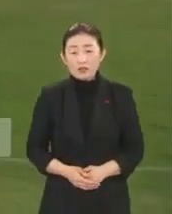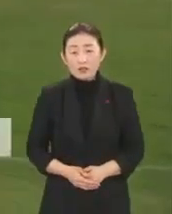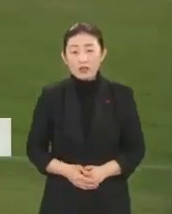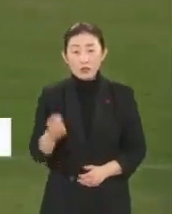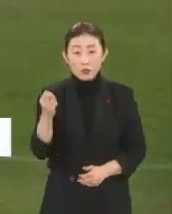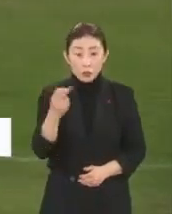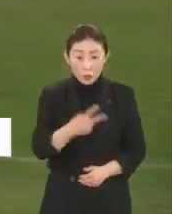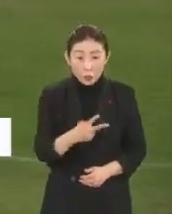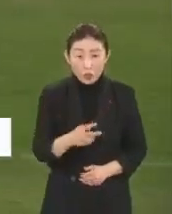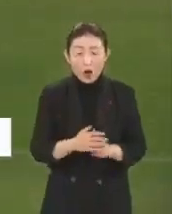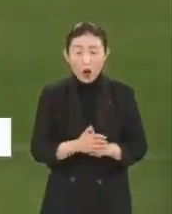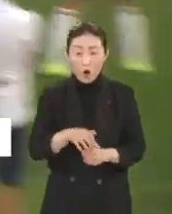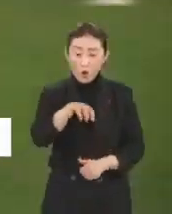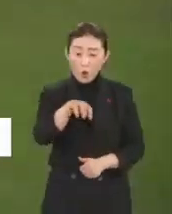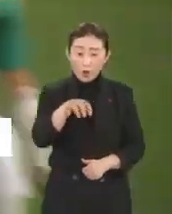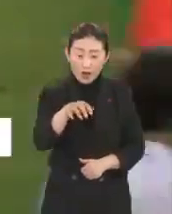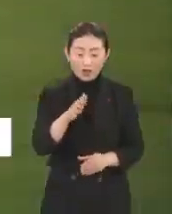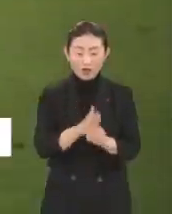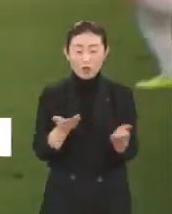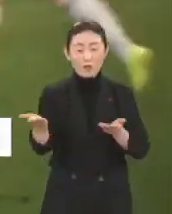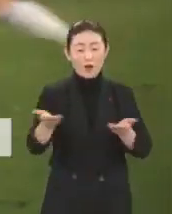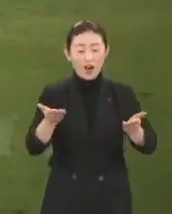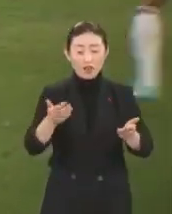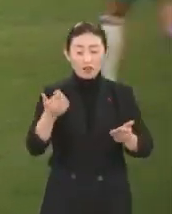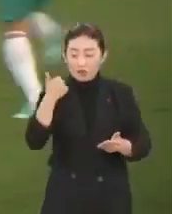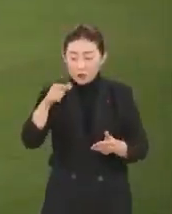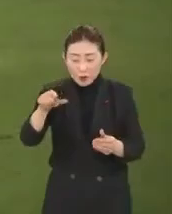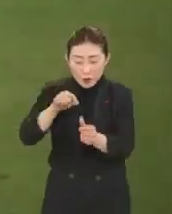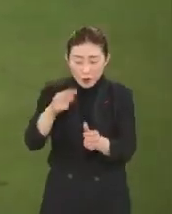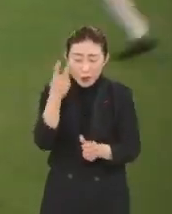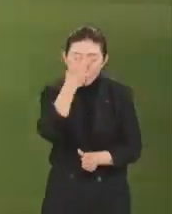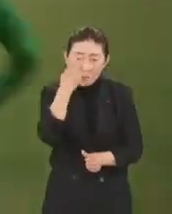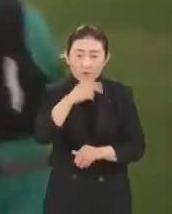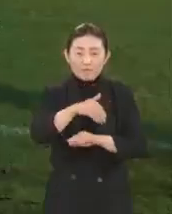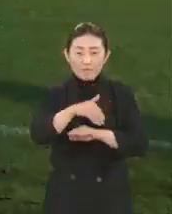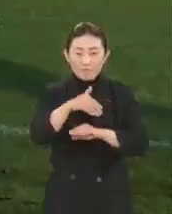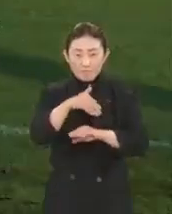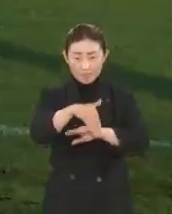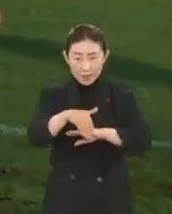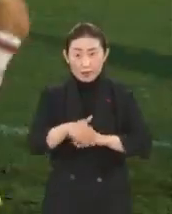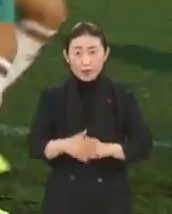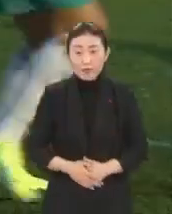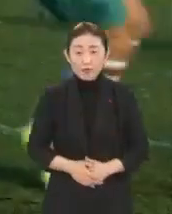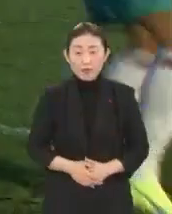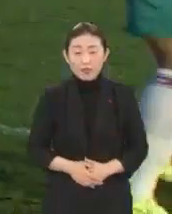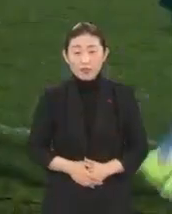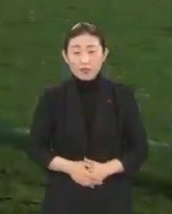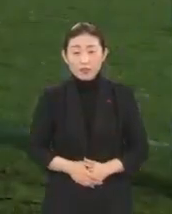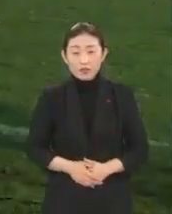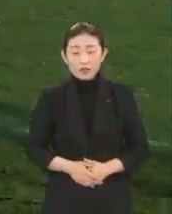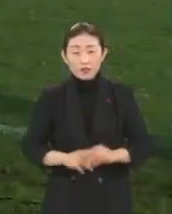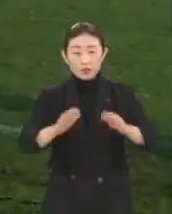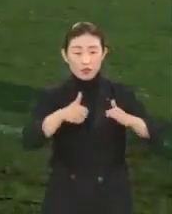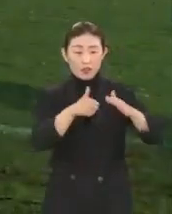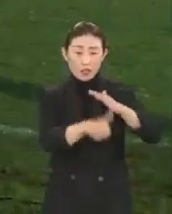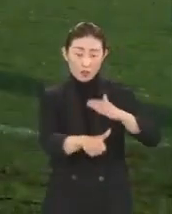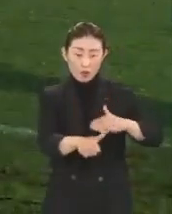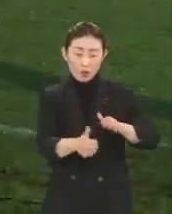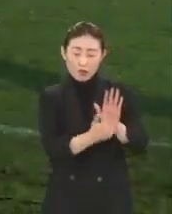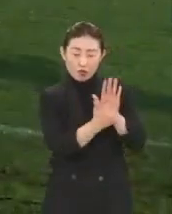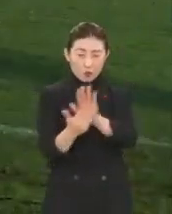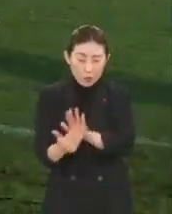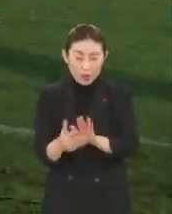플레이메이커 역할을 담당할 공격형 미드필더 영입을 검토하고 있습니다 k리그 2 득점 1 2위와 국가대표 출신